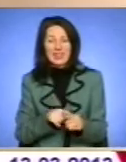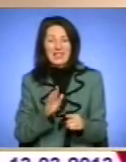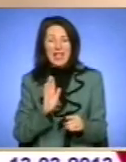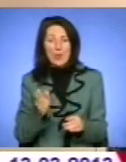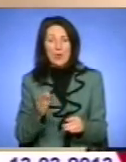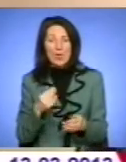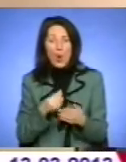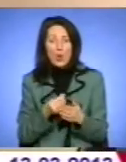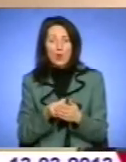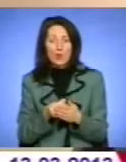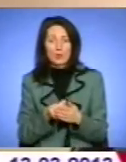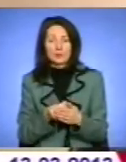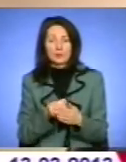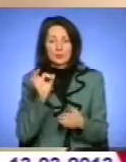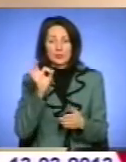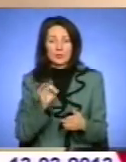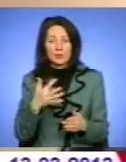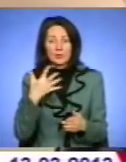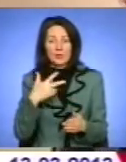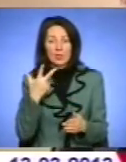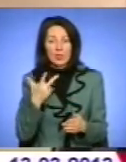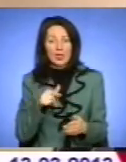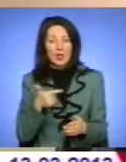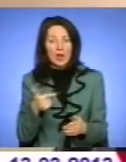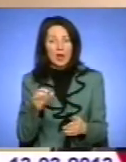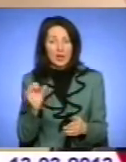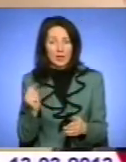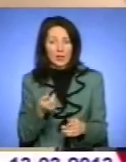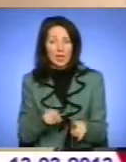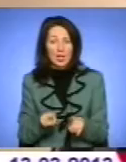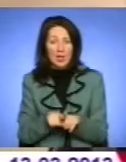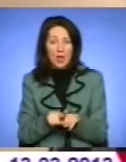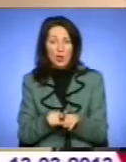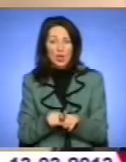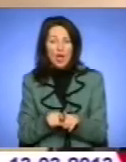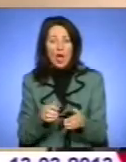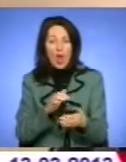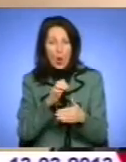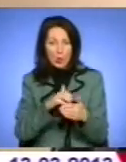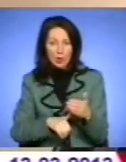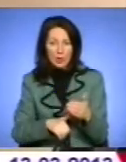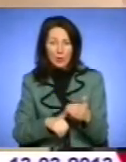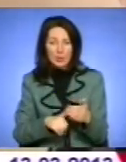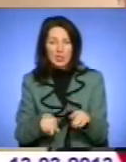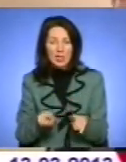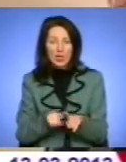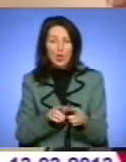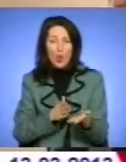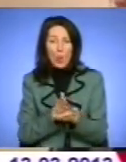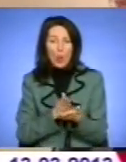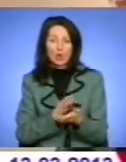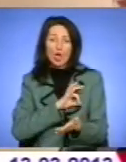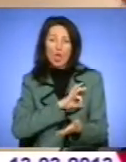в грошовому еквіваленті 53 гривні. Також утримується послуги